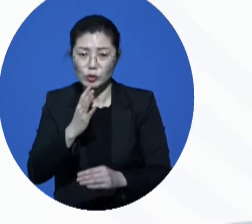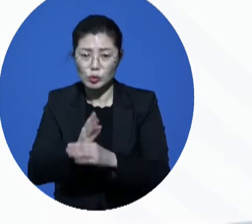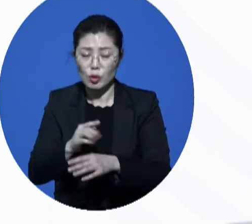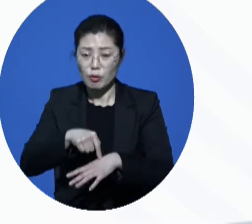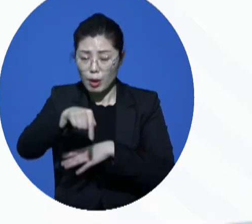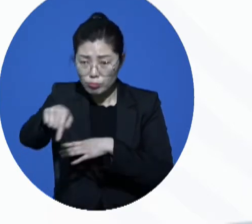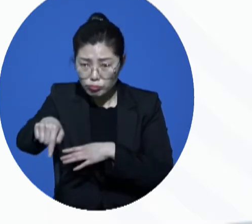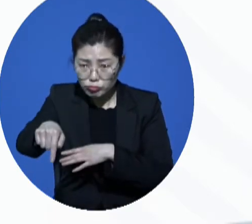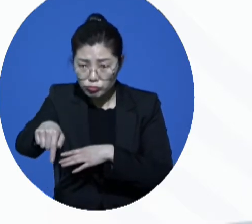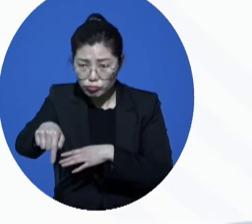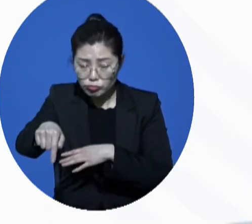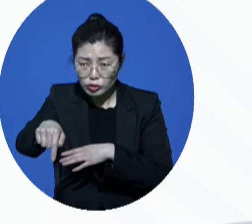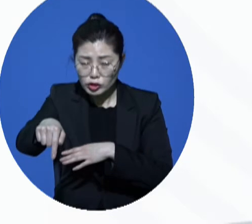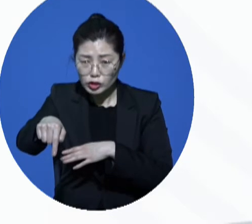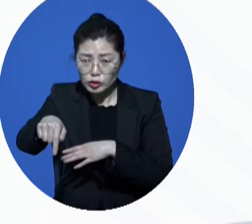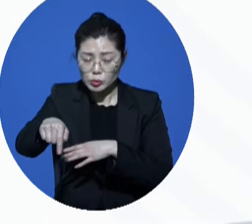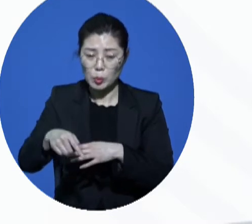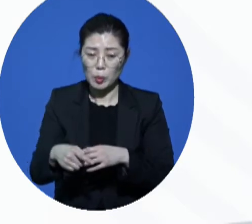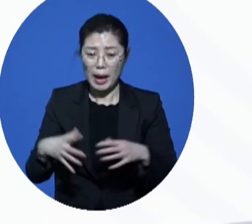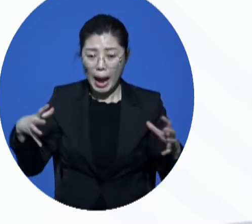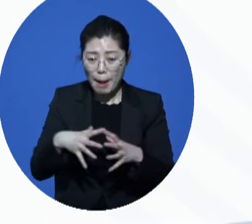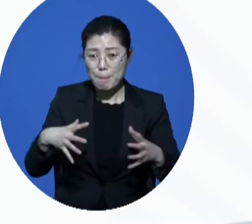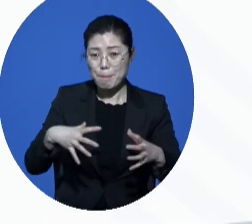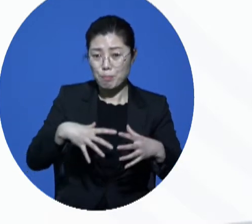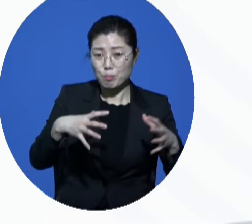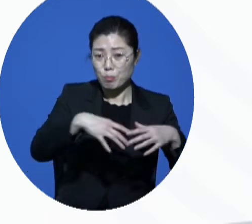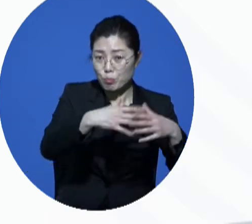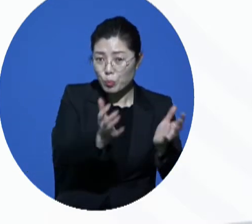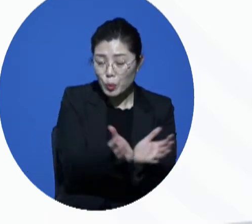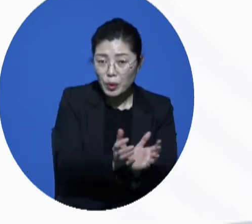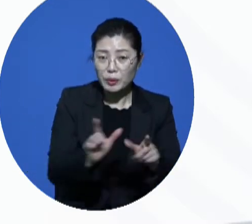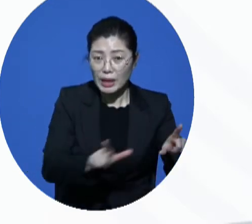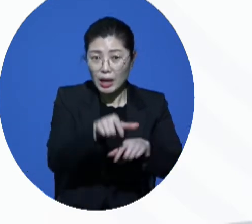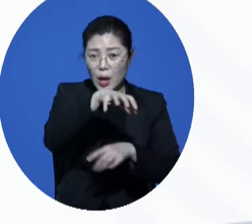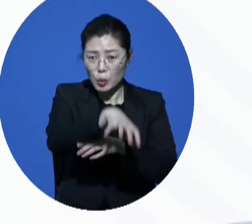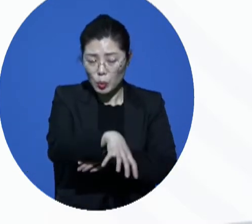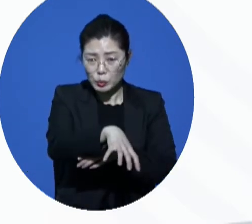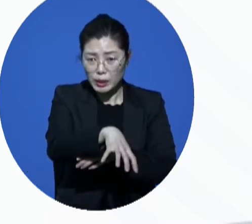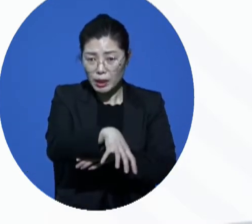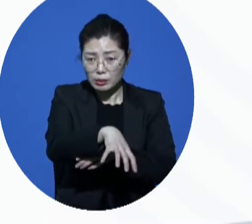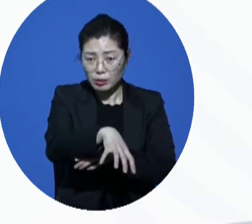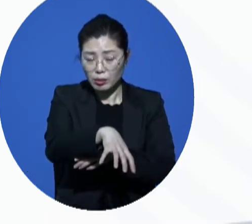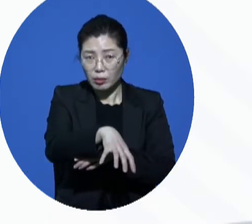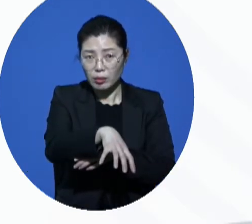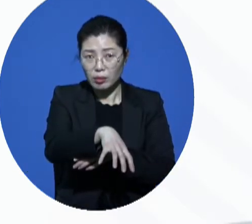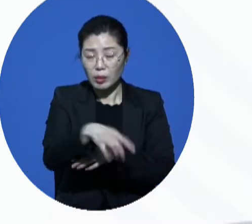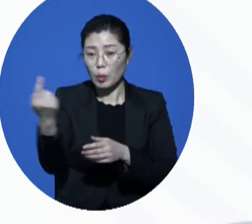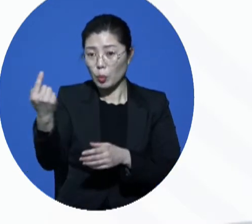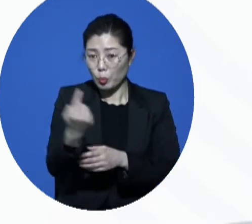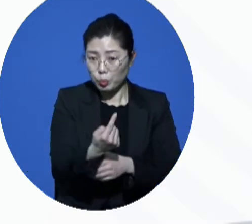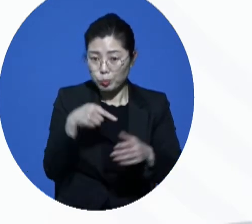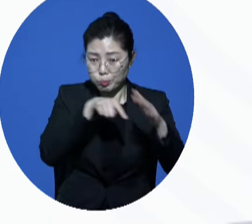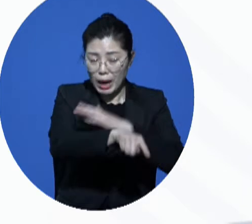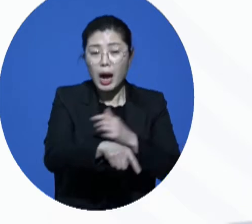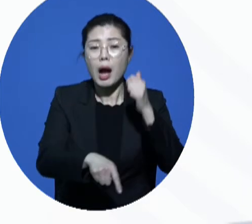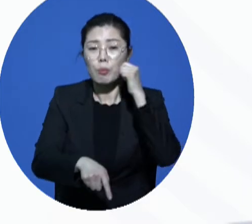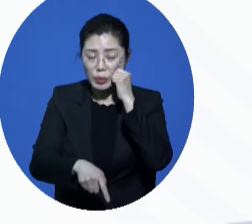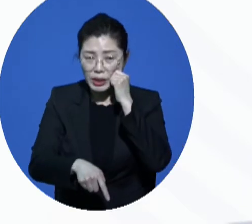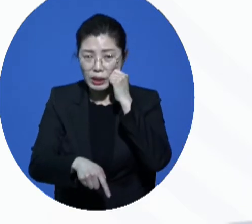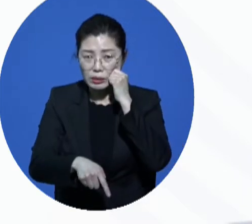외부 세계와 이 집단 거주시설, 요양시설을 차단하는 것이죠. 올해에도